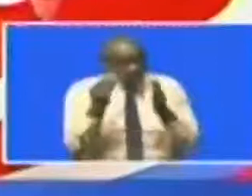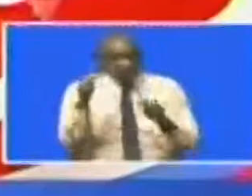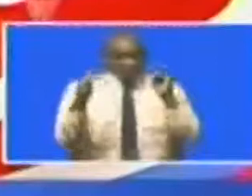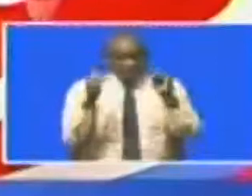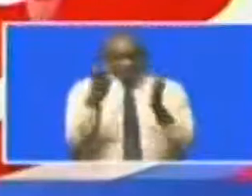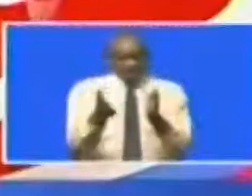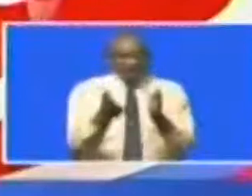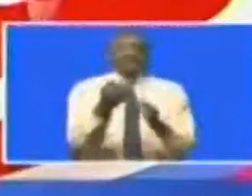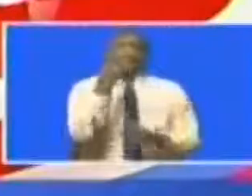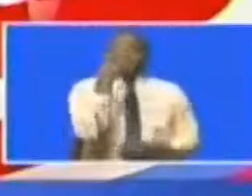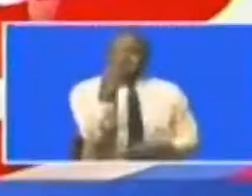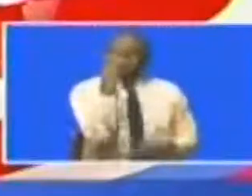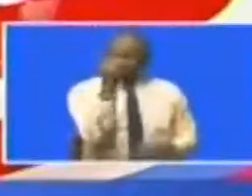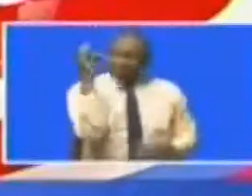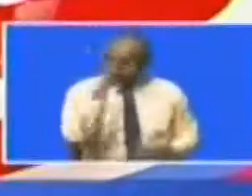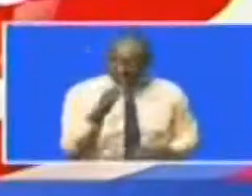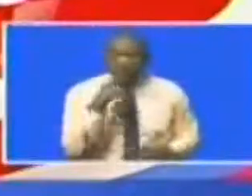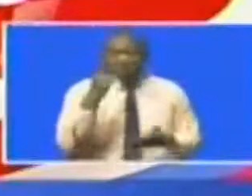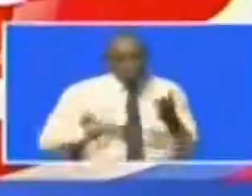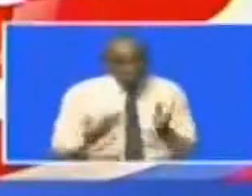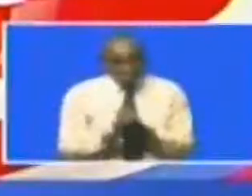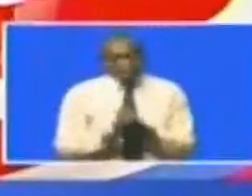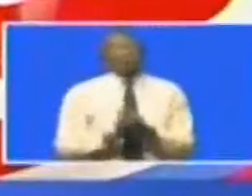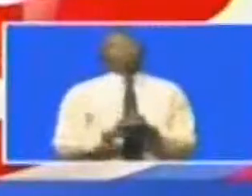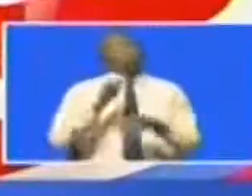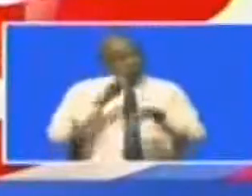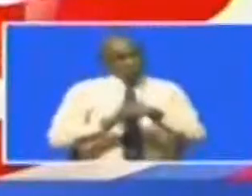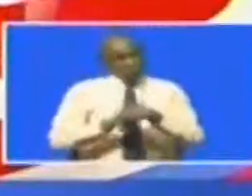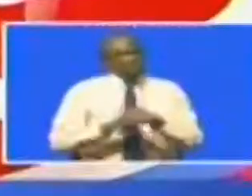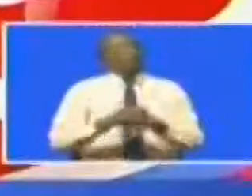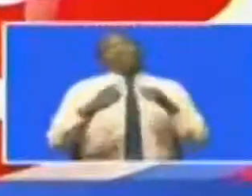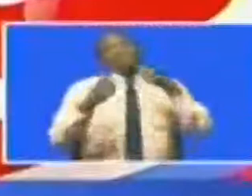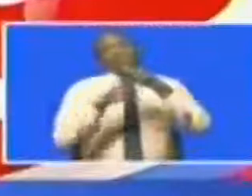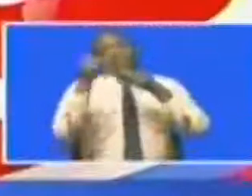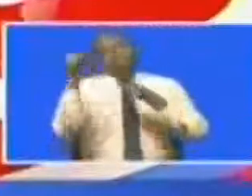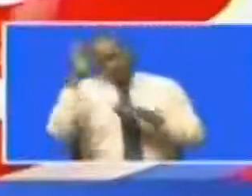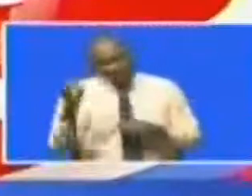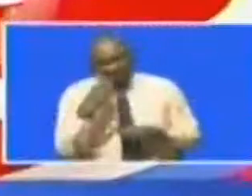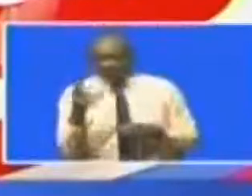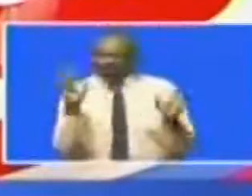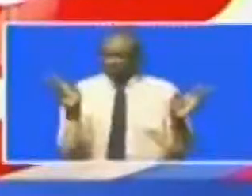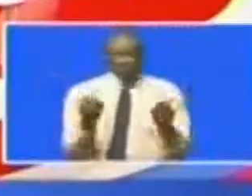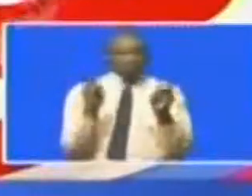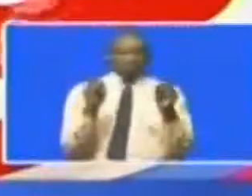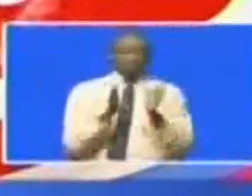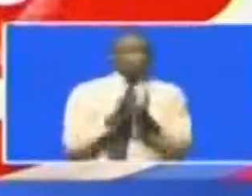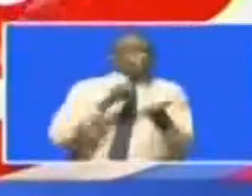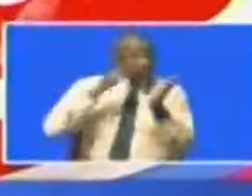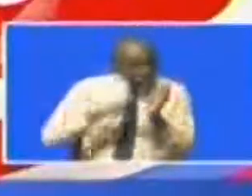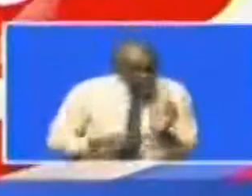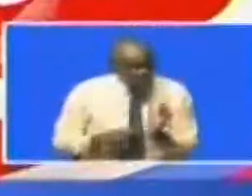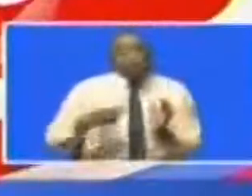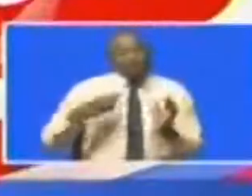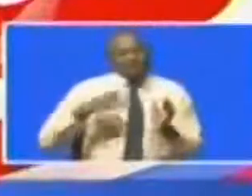jamii, 35% peke yake ndio wanasema kwamba imezingatiwa. 65% wanasema la, kumaanisha kwamba bado kuna pengo